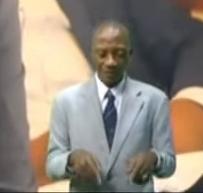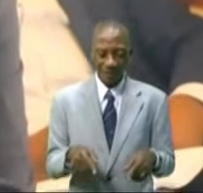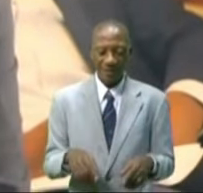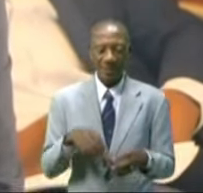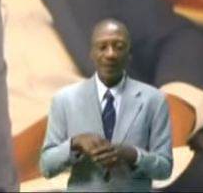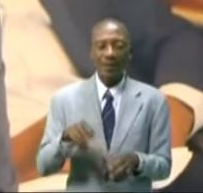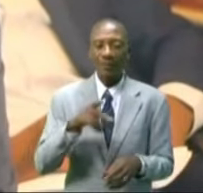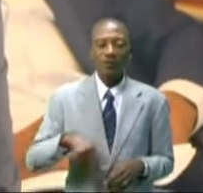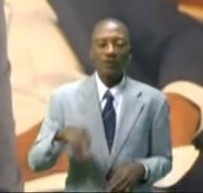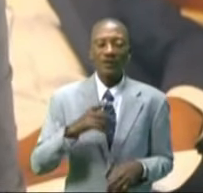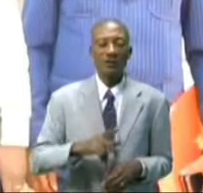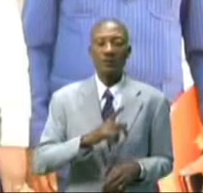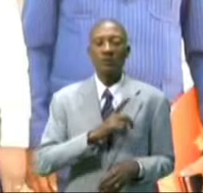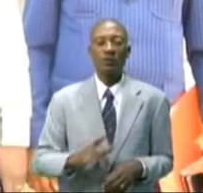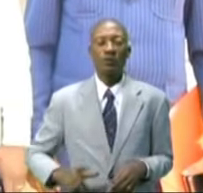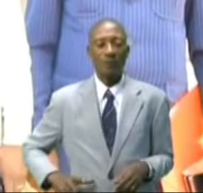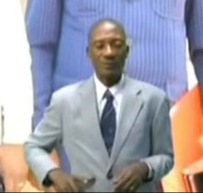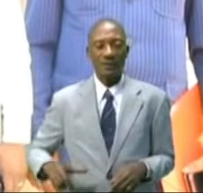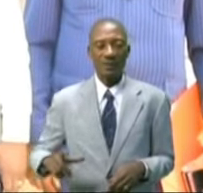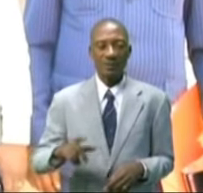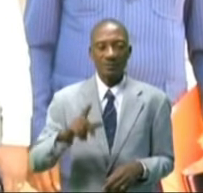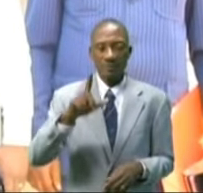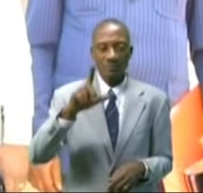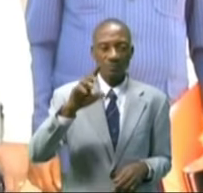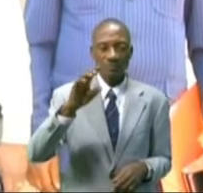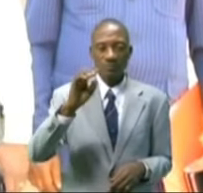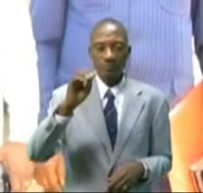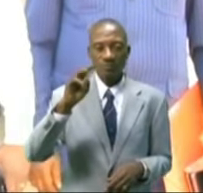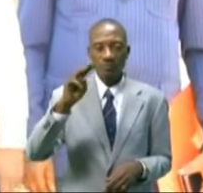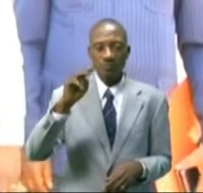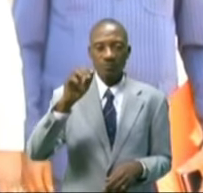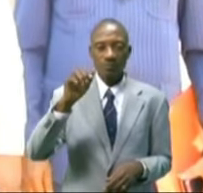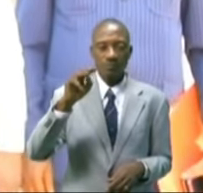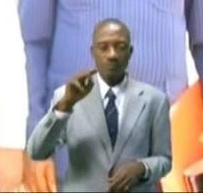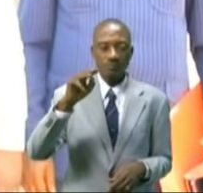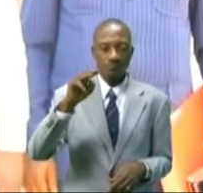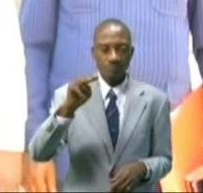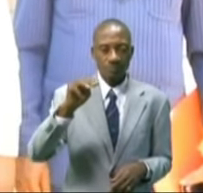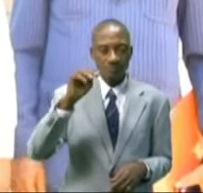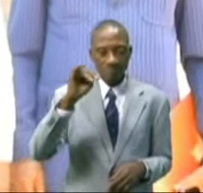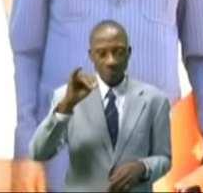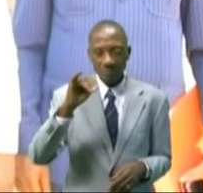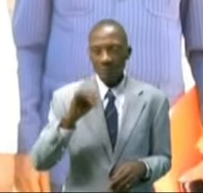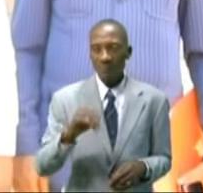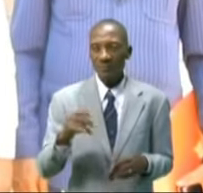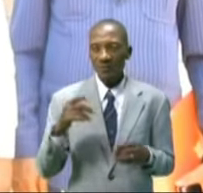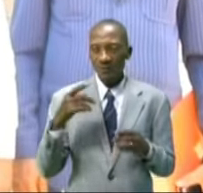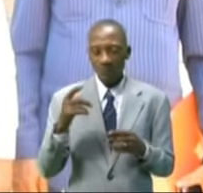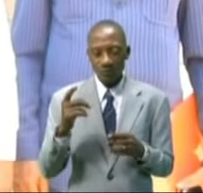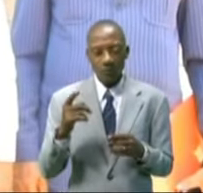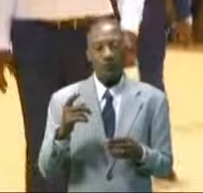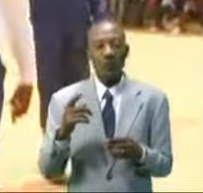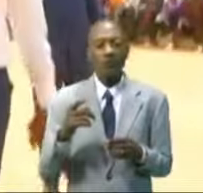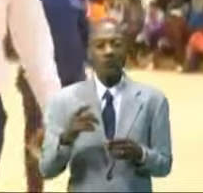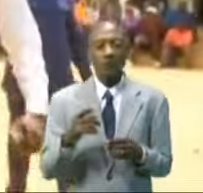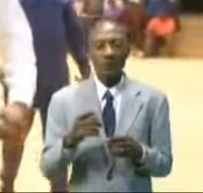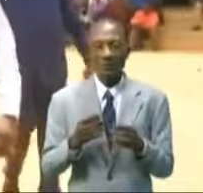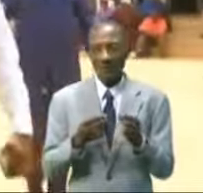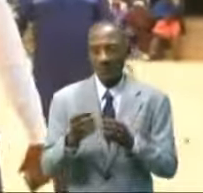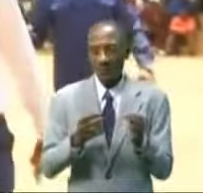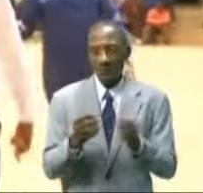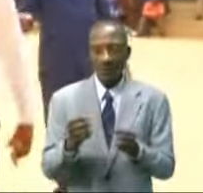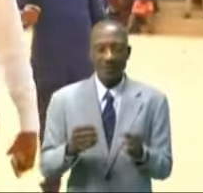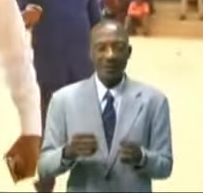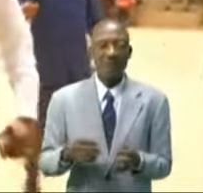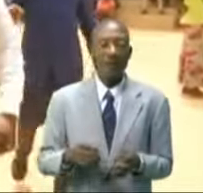tient à l'assainissement du fichier des références de l'administration publique.